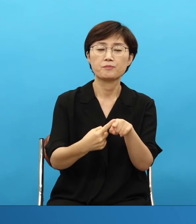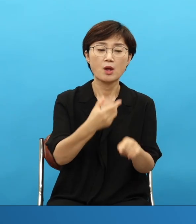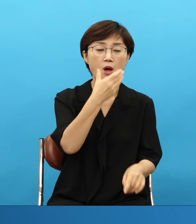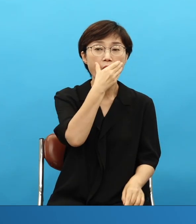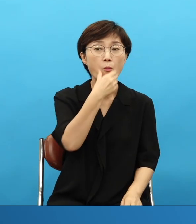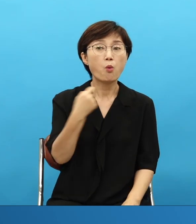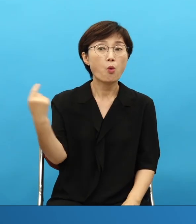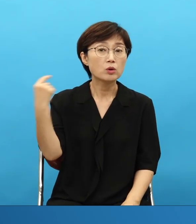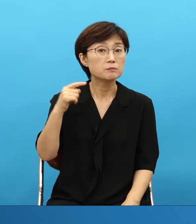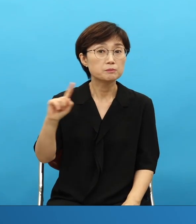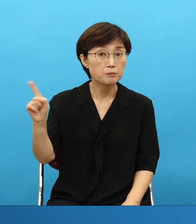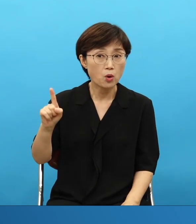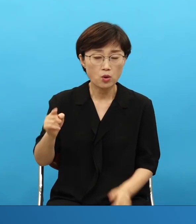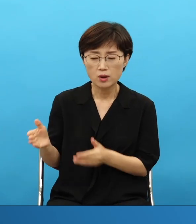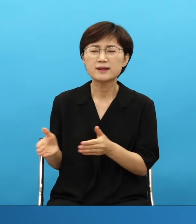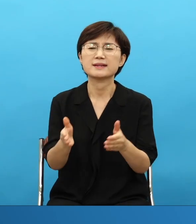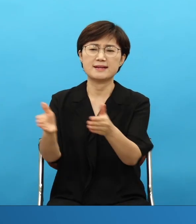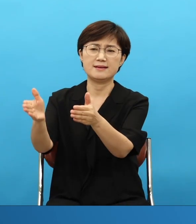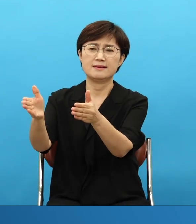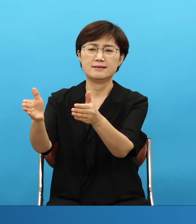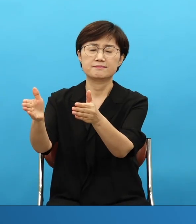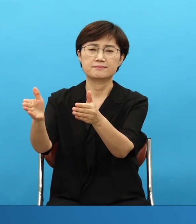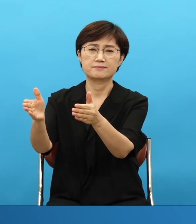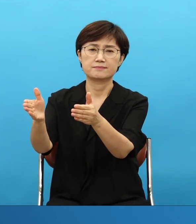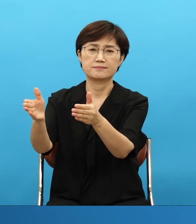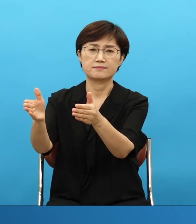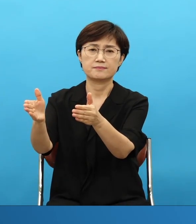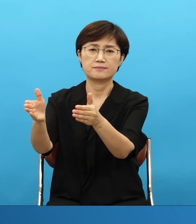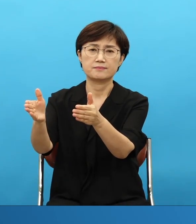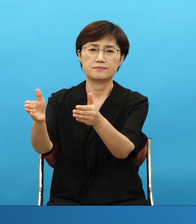복음은 길입니다. This gospel is the